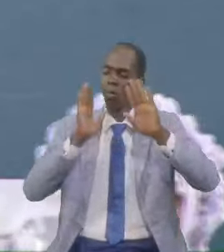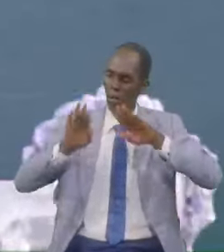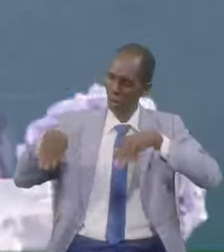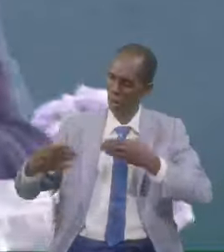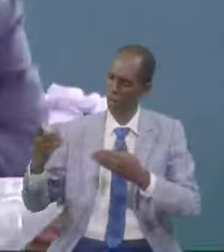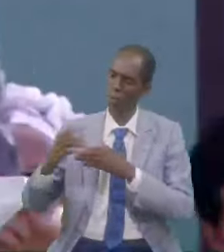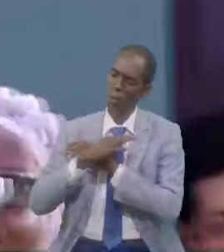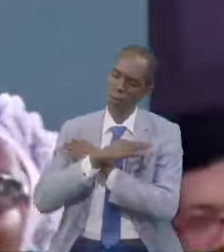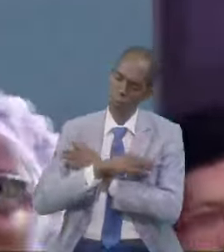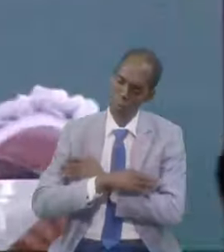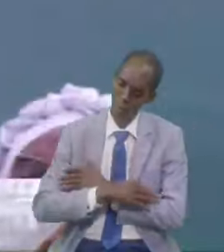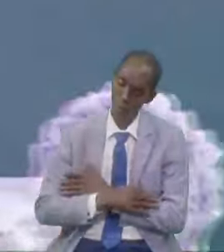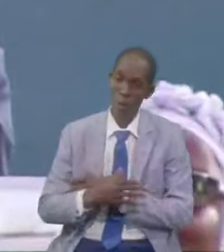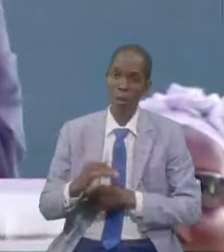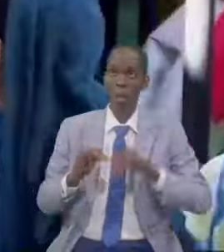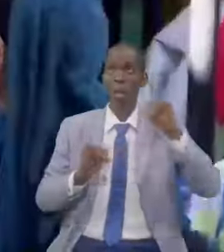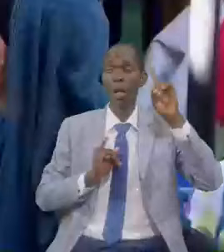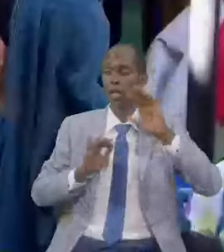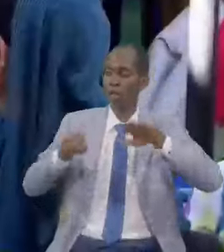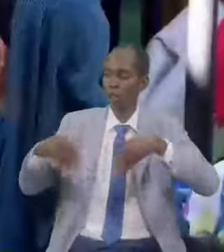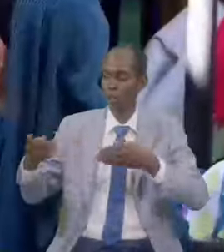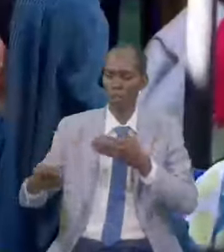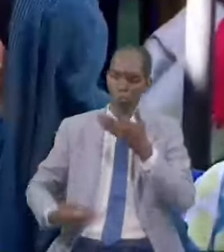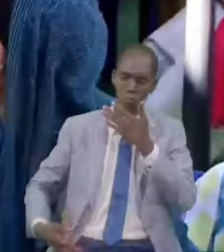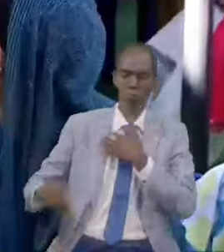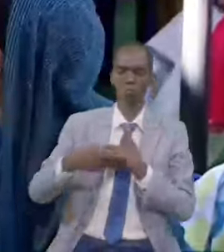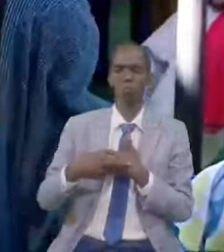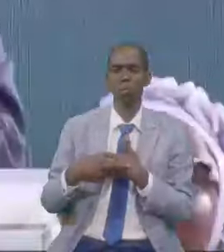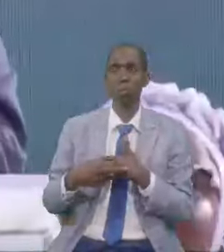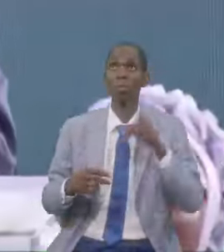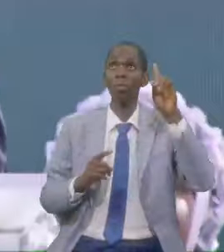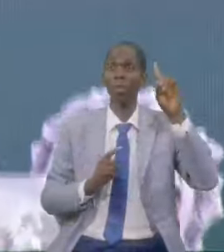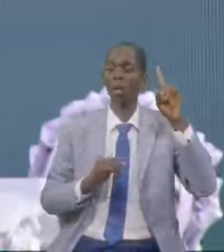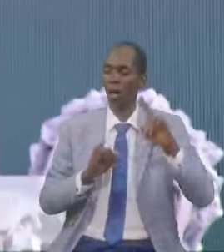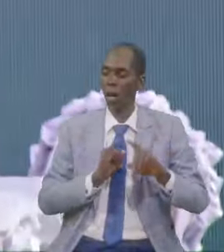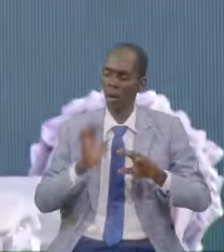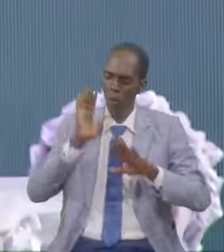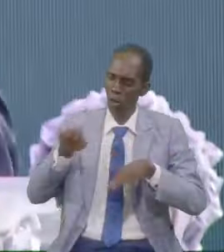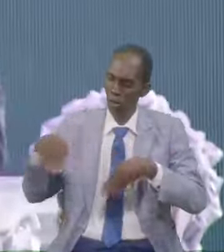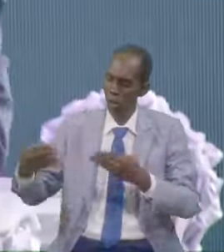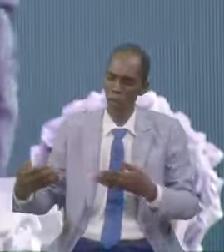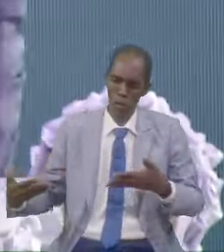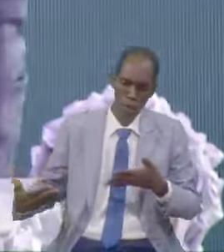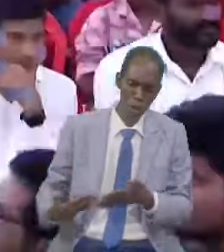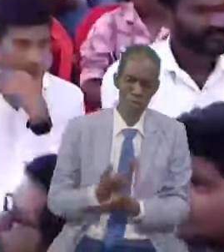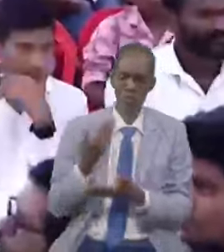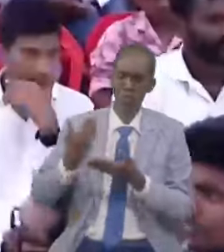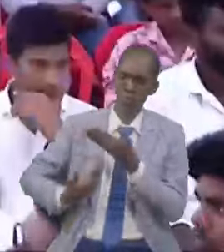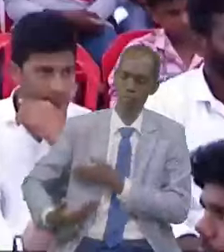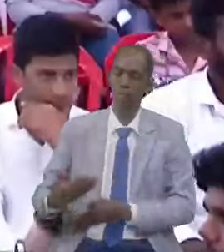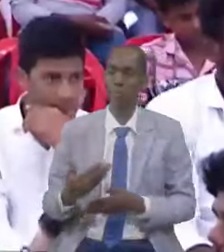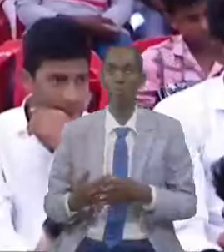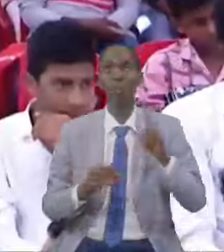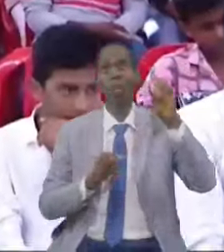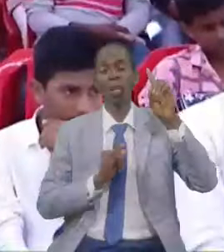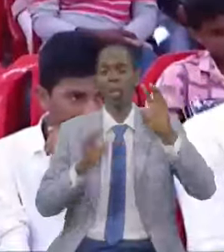ఇస్తాను, ఐ విల్ గివ్ యు రెస్టోరేషన్, మీకు పునరుద్ధరణ ఇస్తాను, ఐ విల్ గివ్ యు రీజనరేషన్, మీకు పునర్జన్మని ఇస్తాను, ఐ విల్ గివ్ యు ఎ